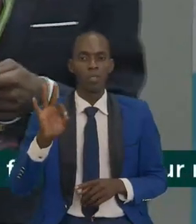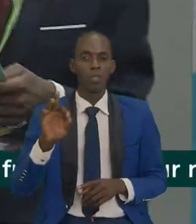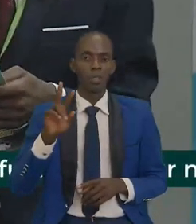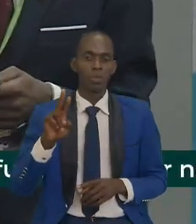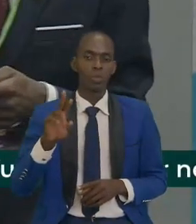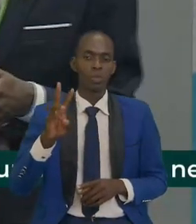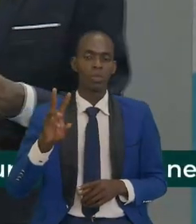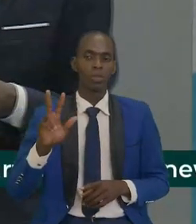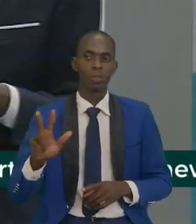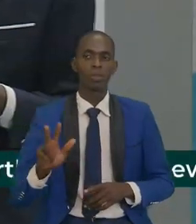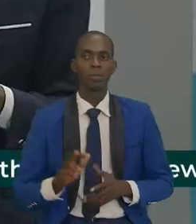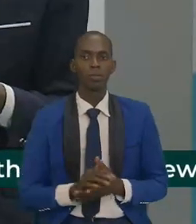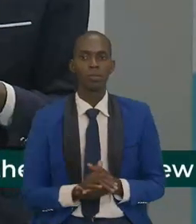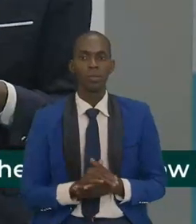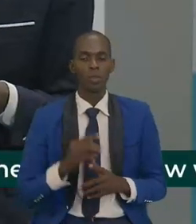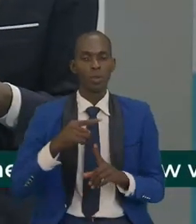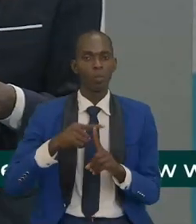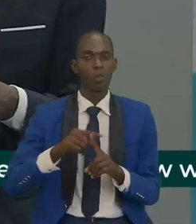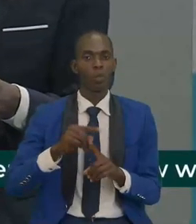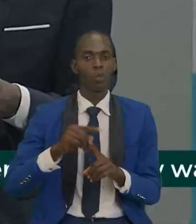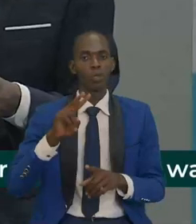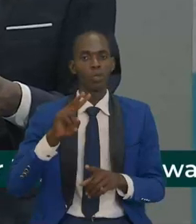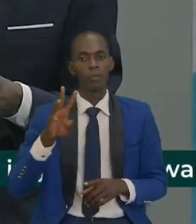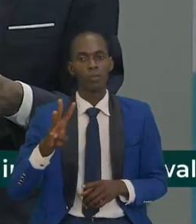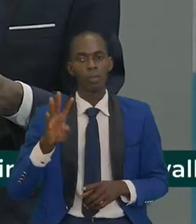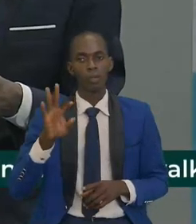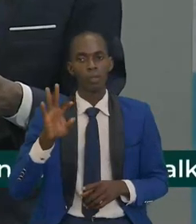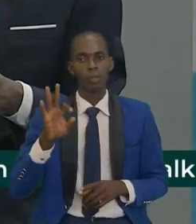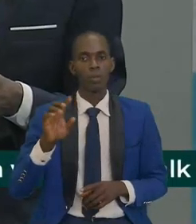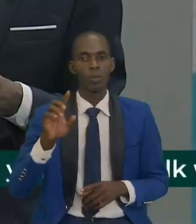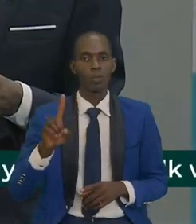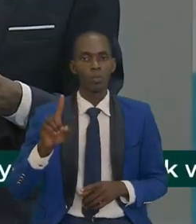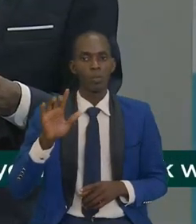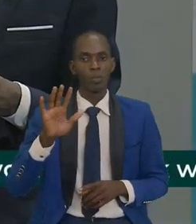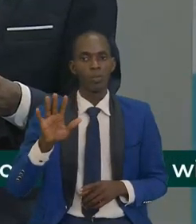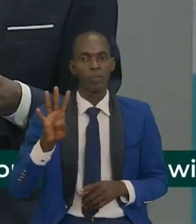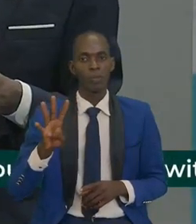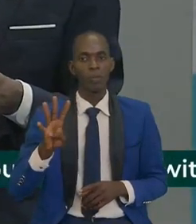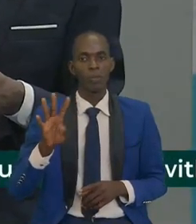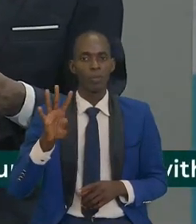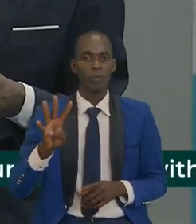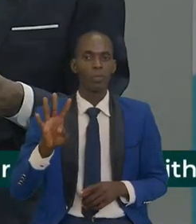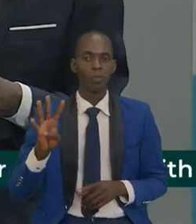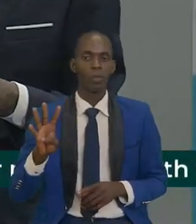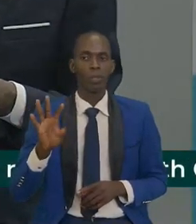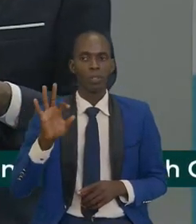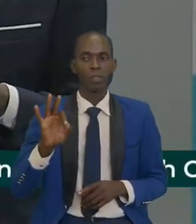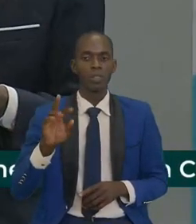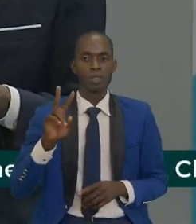Vous pourrez aussi connaître, vous pourrez aussi prendre contact avec nous au